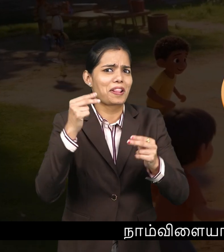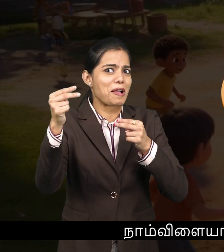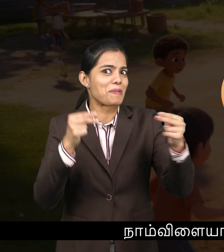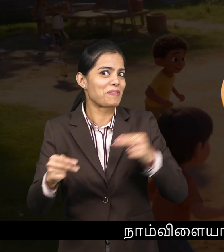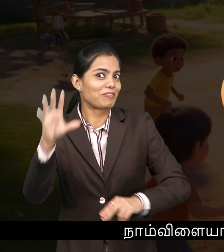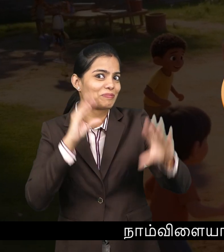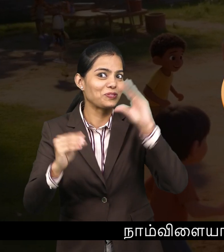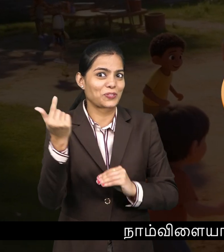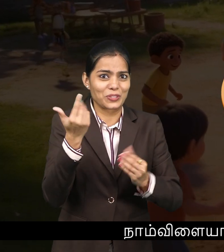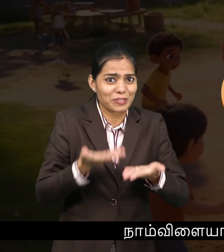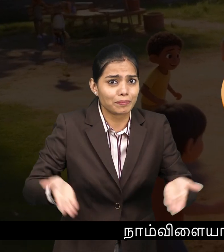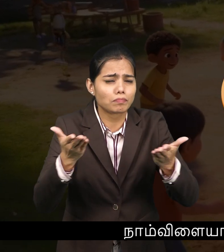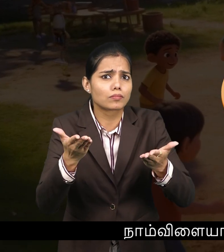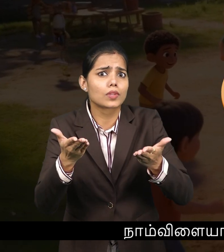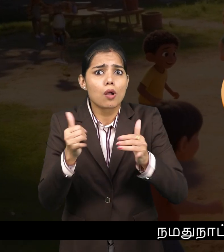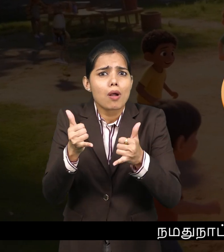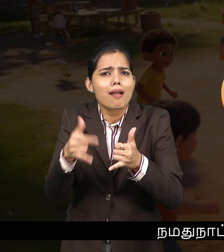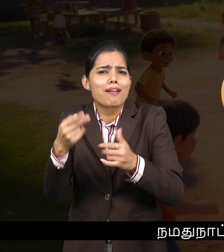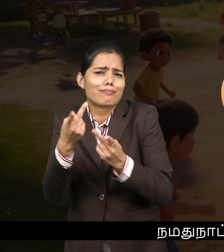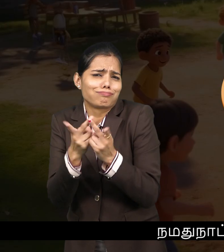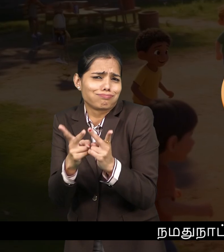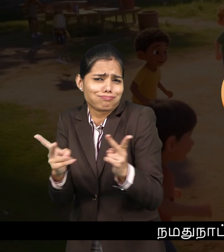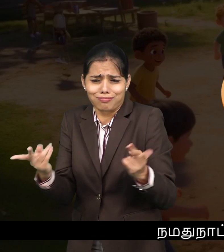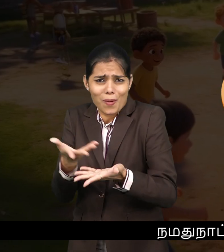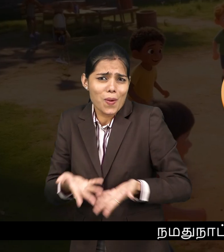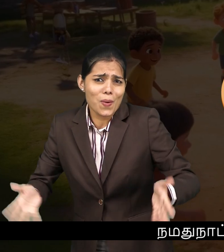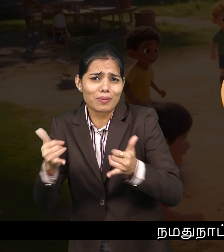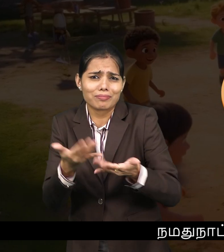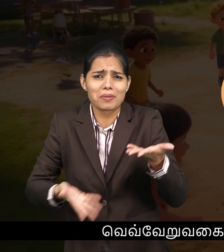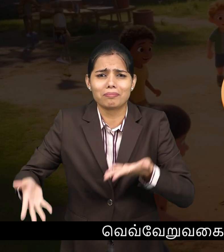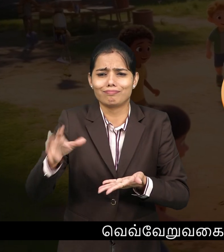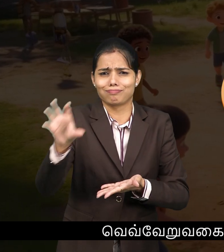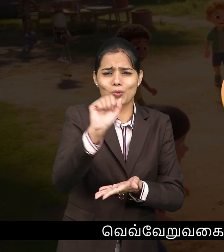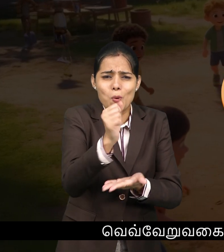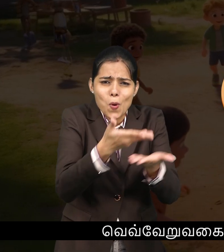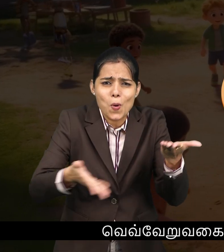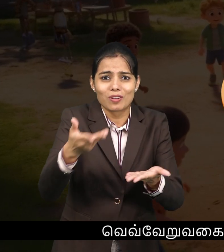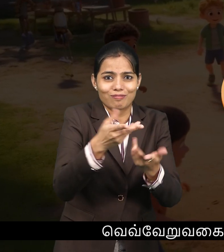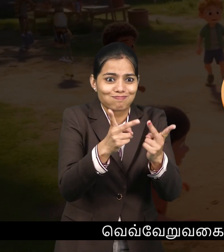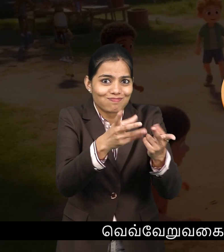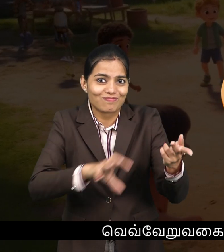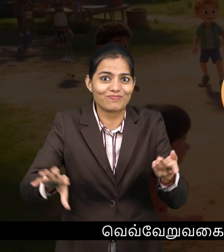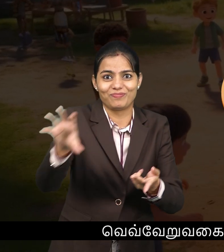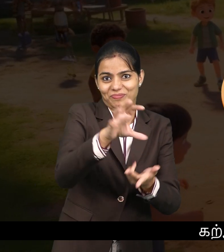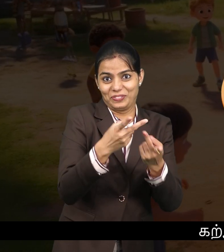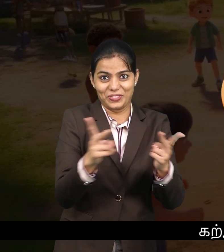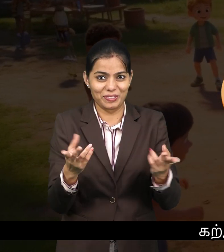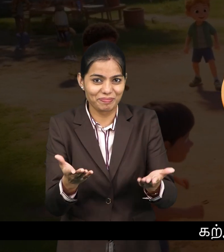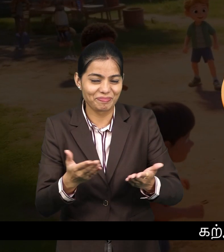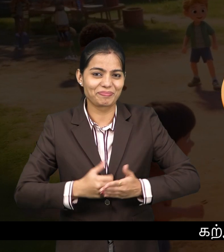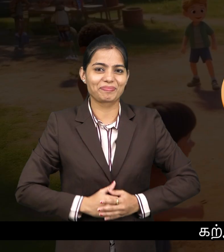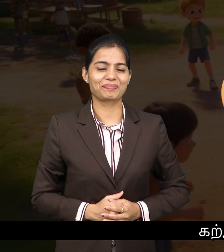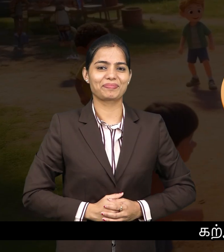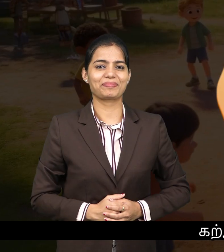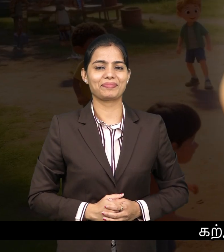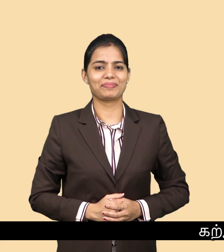நாம் விளையாட்டுகளின் பெயர்களையும் நமது நாட்டில் விளையாடப்படும் வெவ்வேறு வகையான விளையாட்டுகளையும்